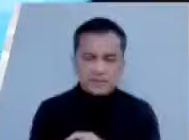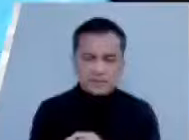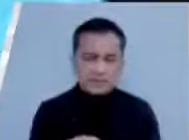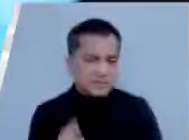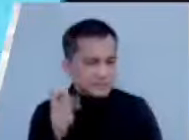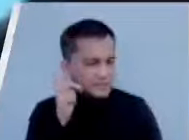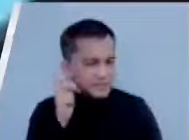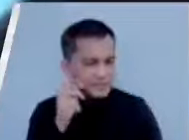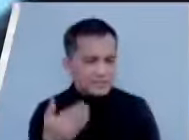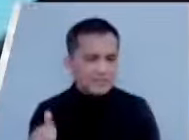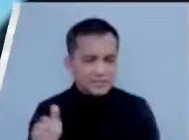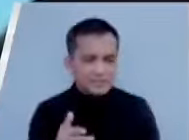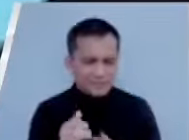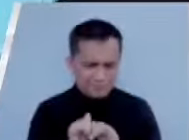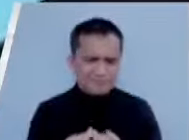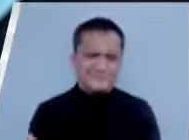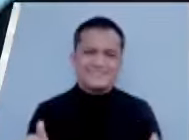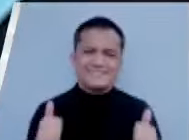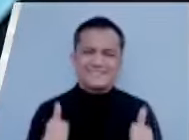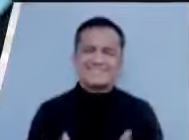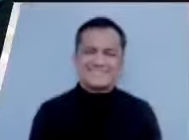nila.